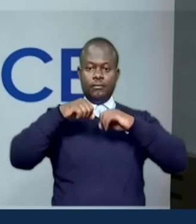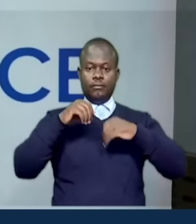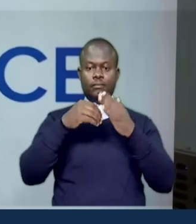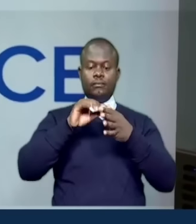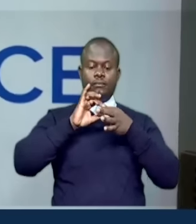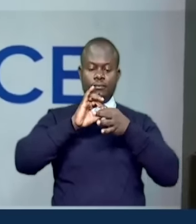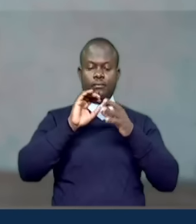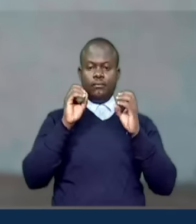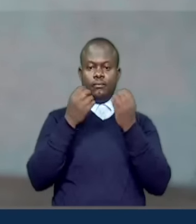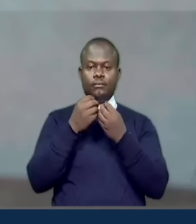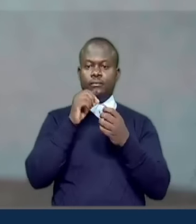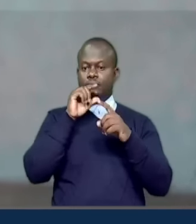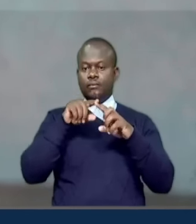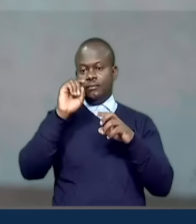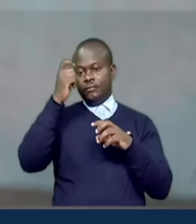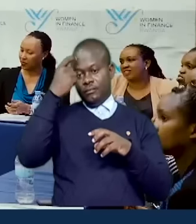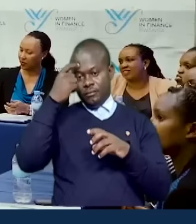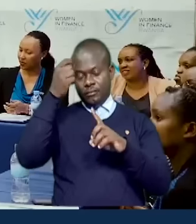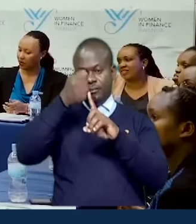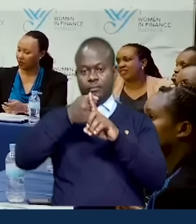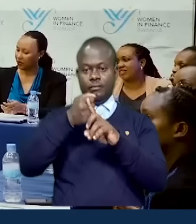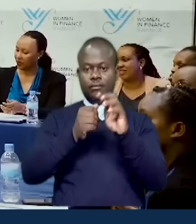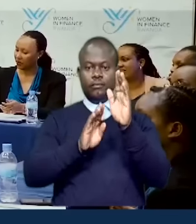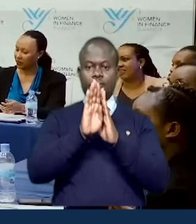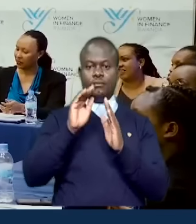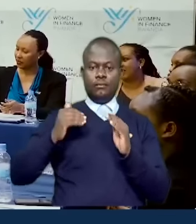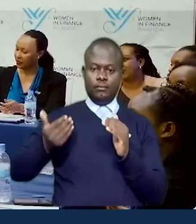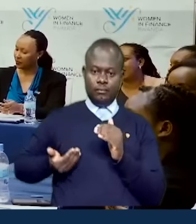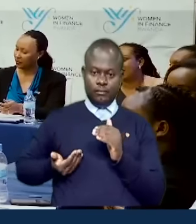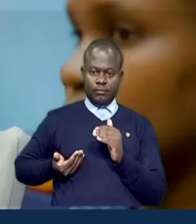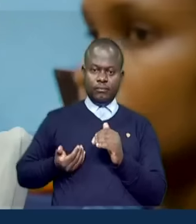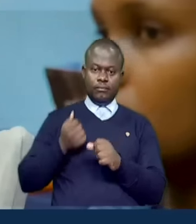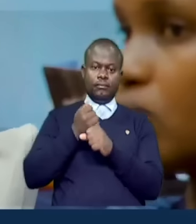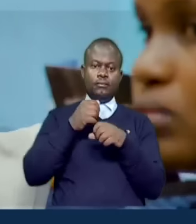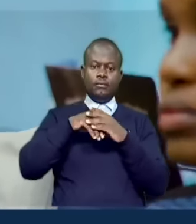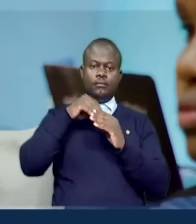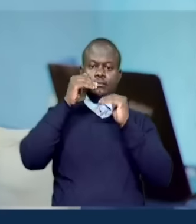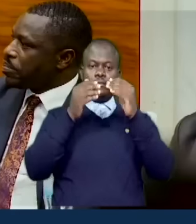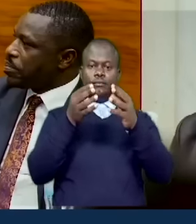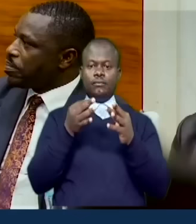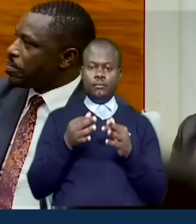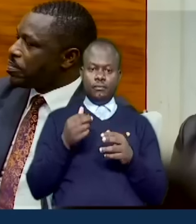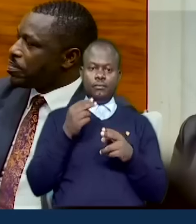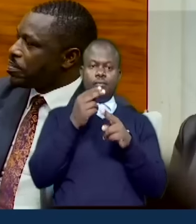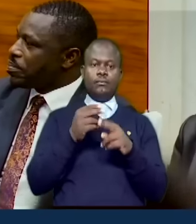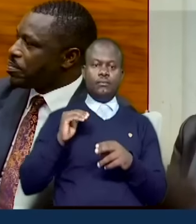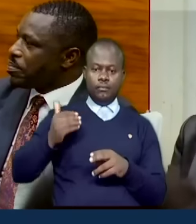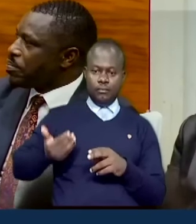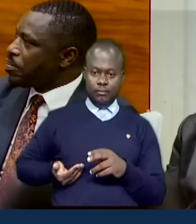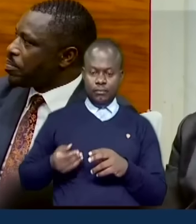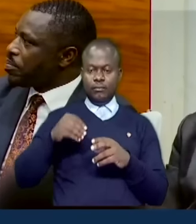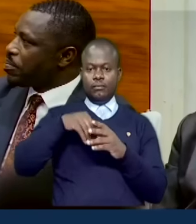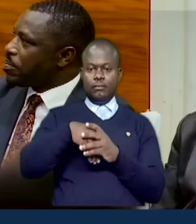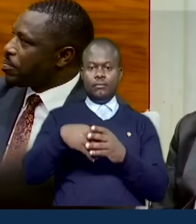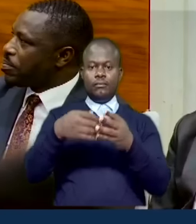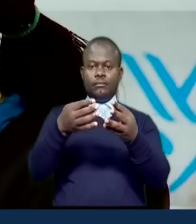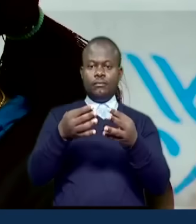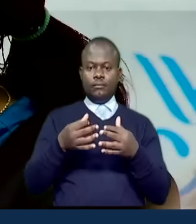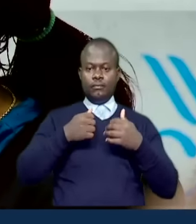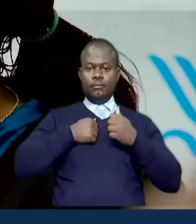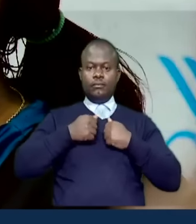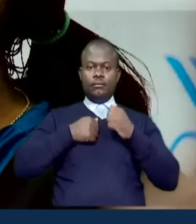y'ubufatanye n'umuryango utegamiye kuri Leta uharanira iterambere ry'abagore bakorera mu rwego rw'imari witwa Women in Finance